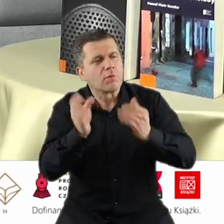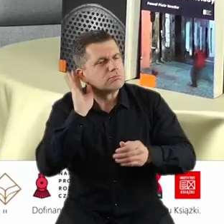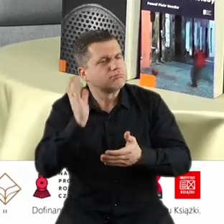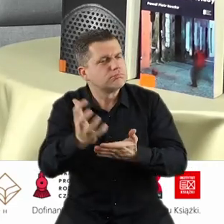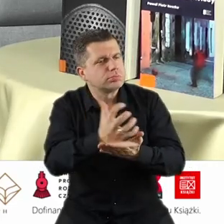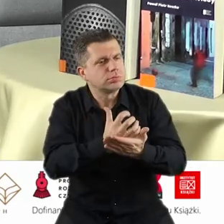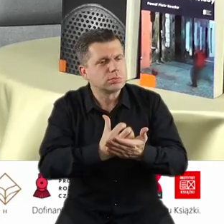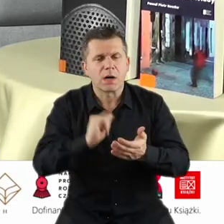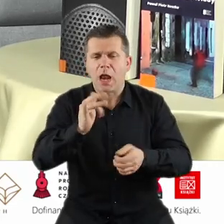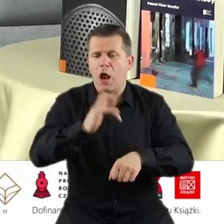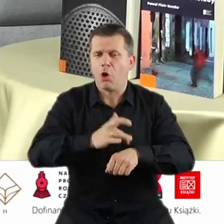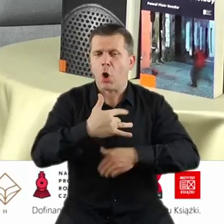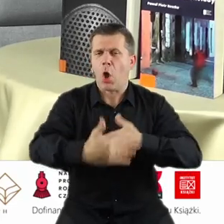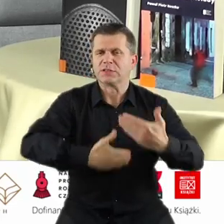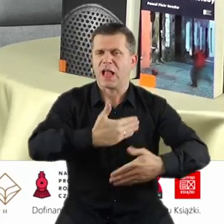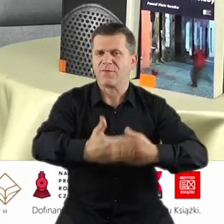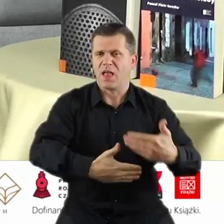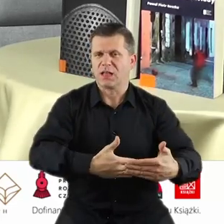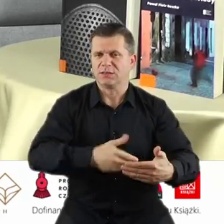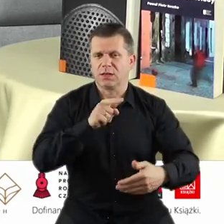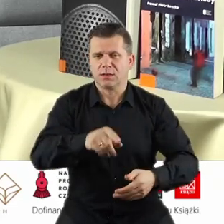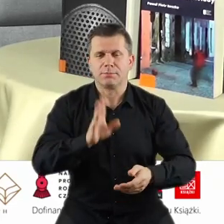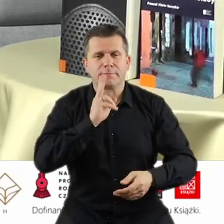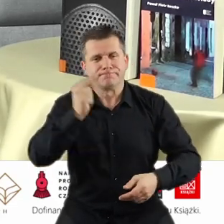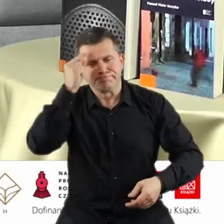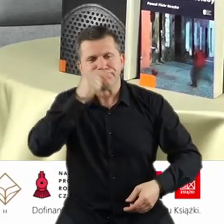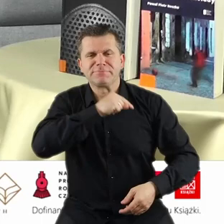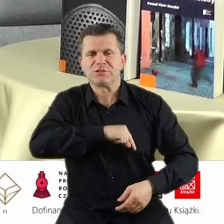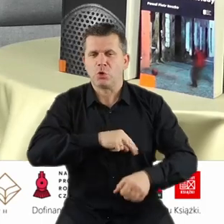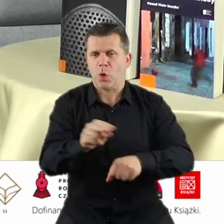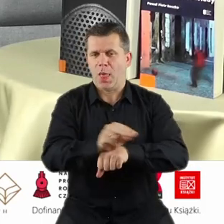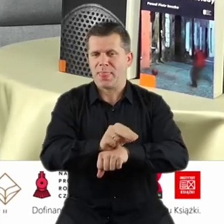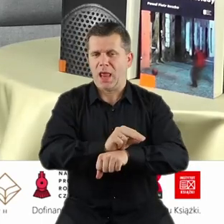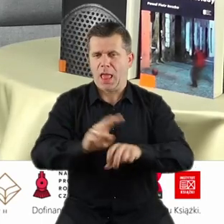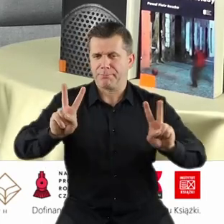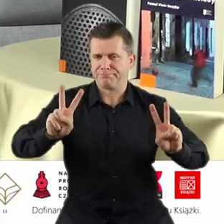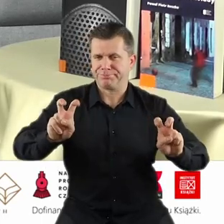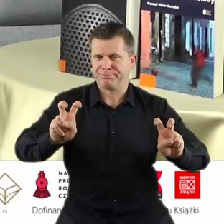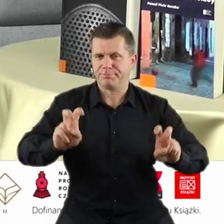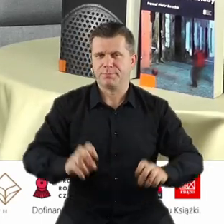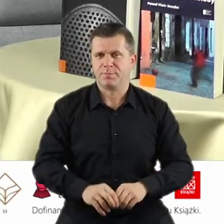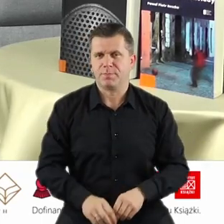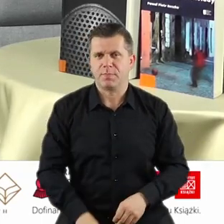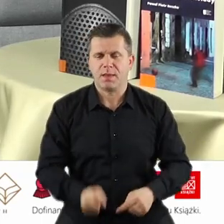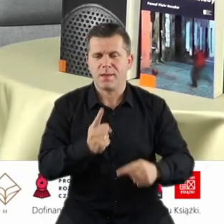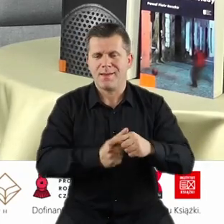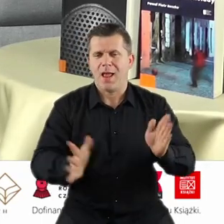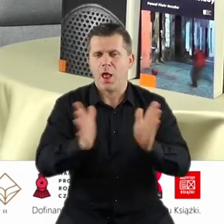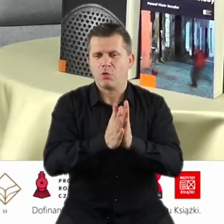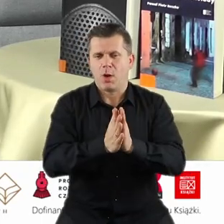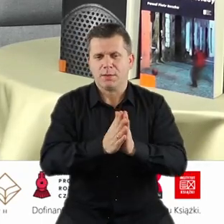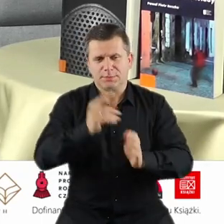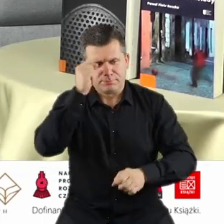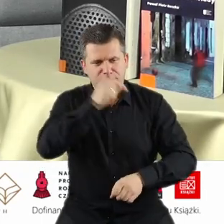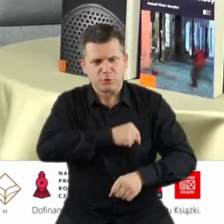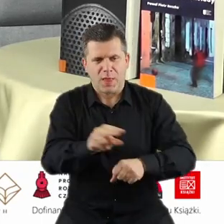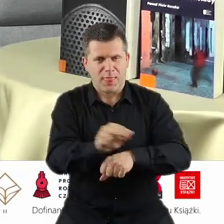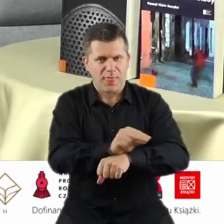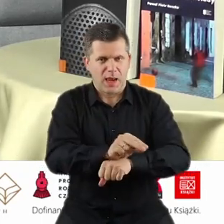i które opowiedziały mi o konsekwencjach tej psychoterapii, w cudzysłowiu, takiej katolickiej